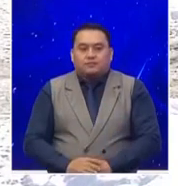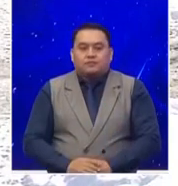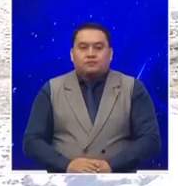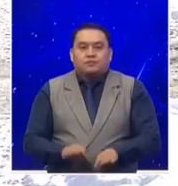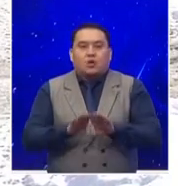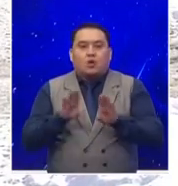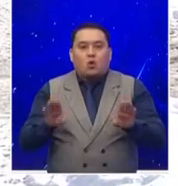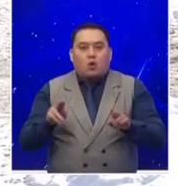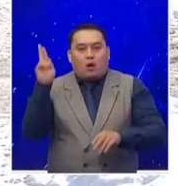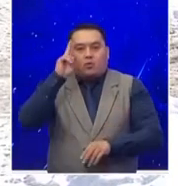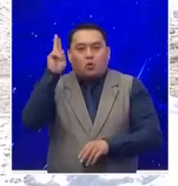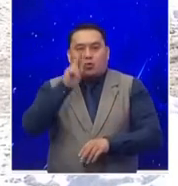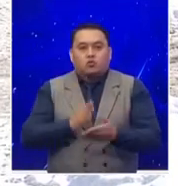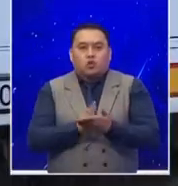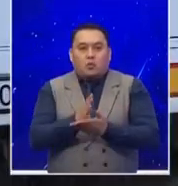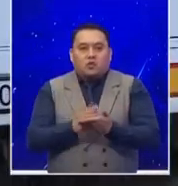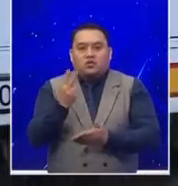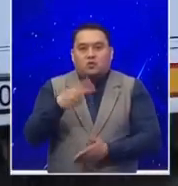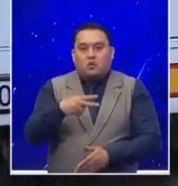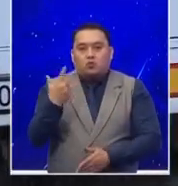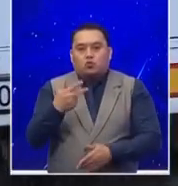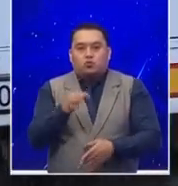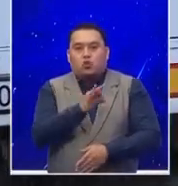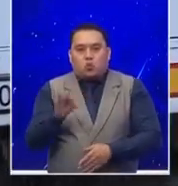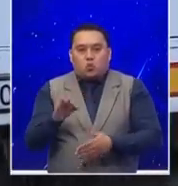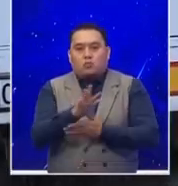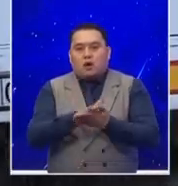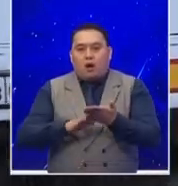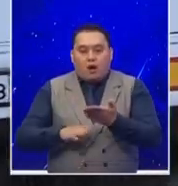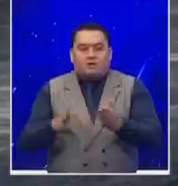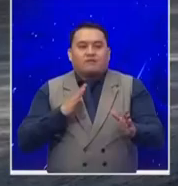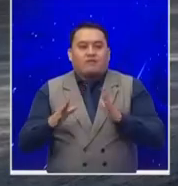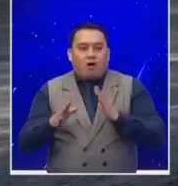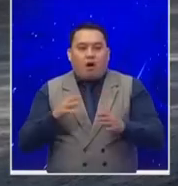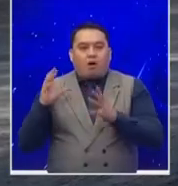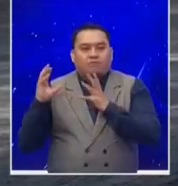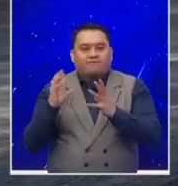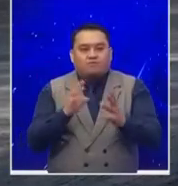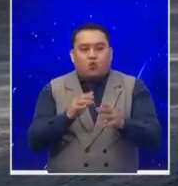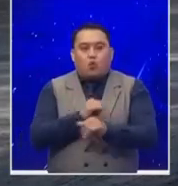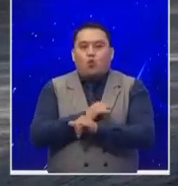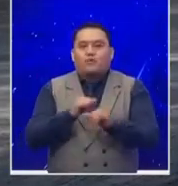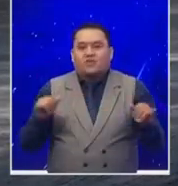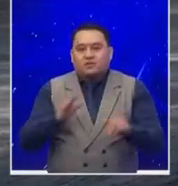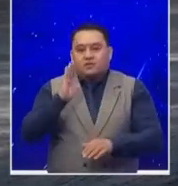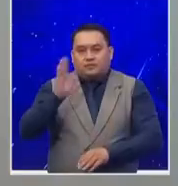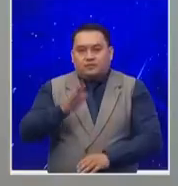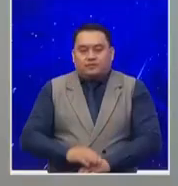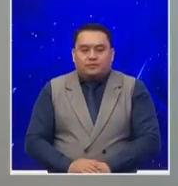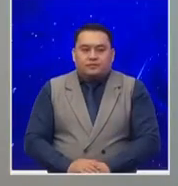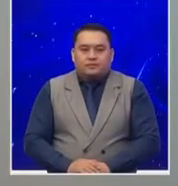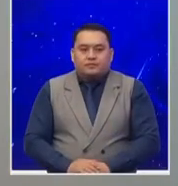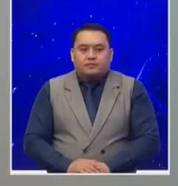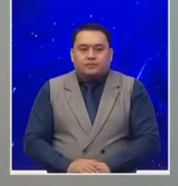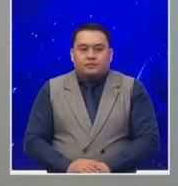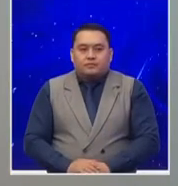Сондай қоғамдық көлік қызметінің жұмыс уақыты 23:00-ге дейін ұзарды. Қарбалас уақыттарда автобустар саны көбейтілетін болады.